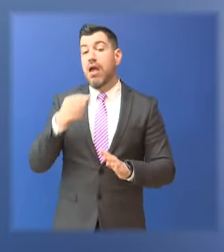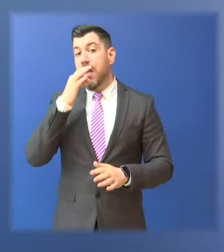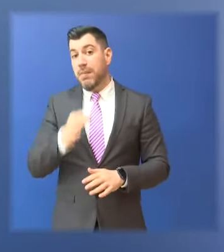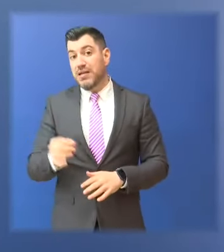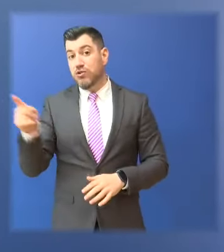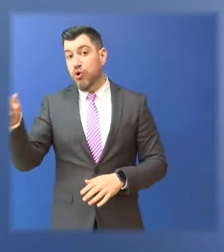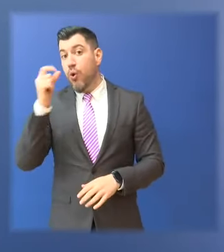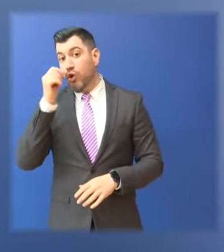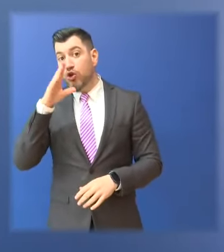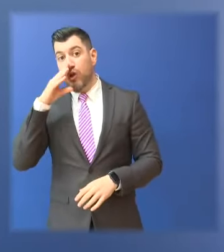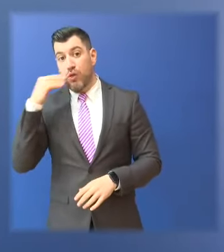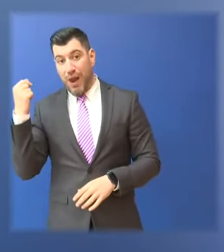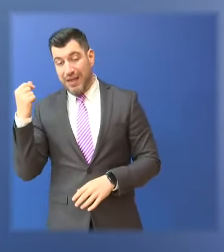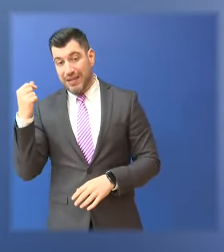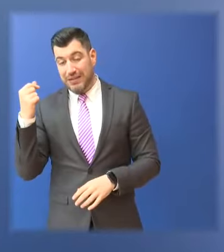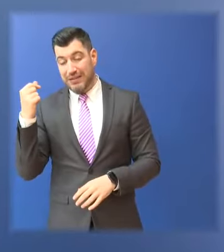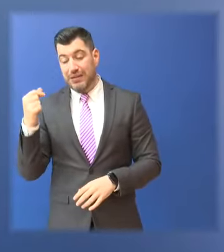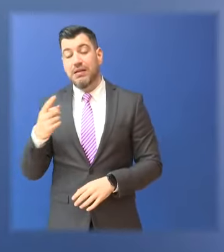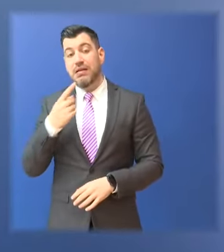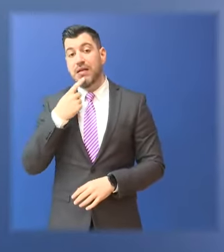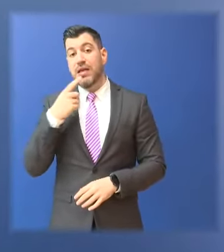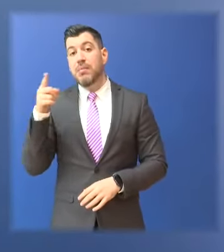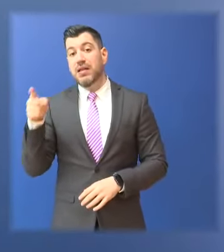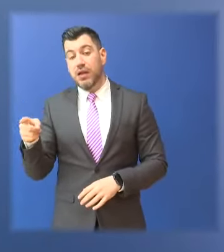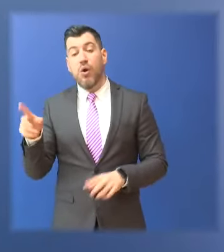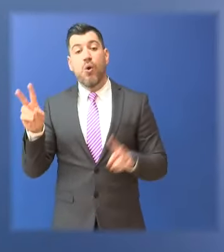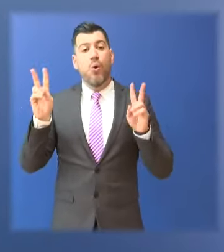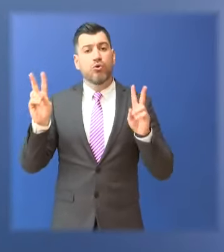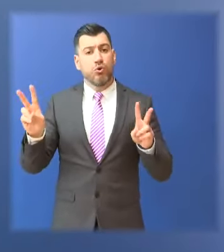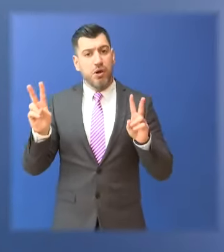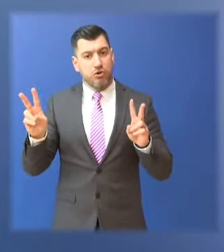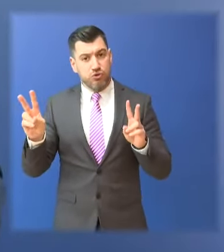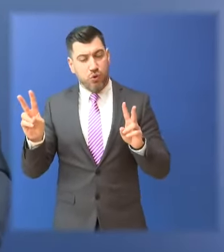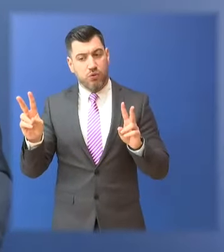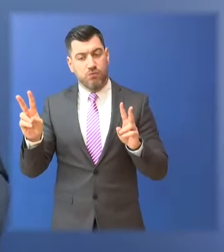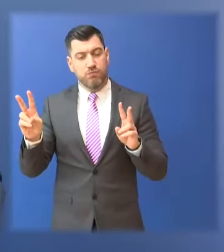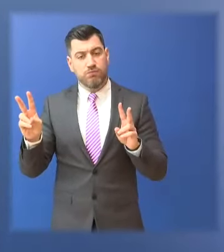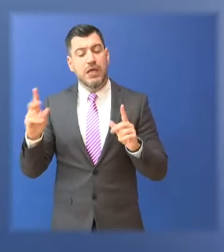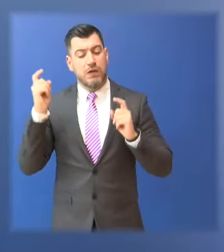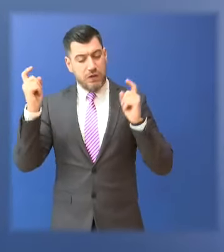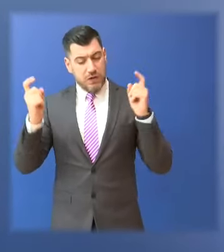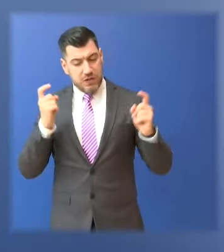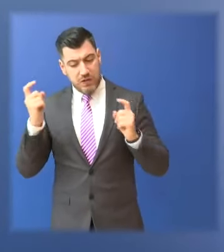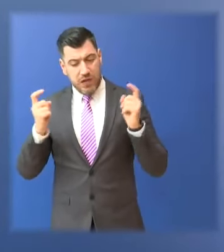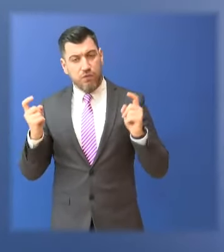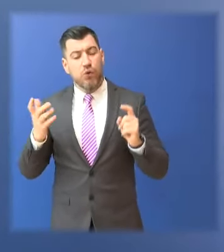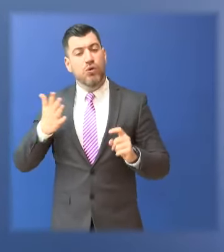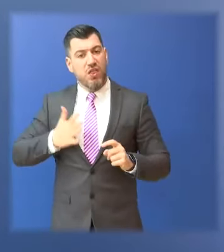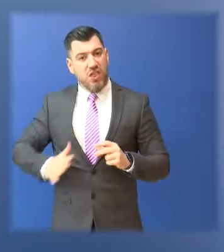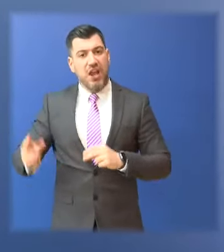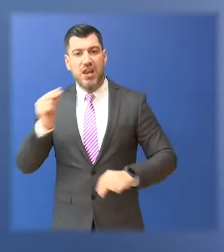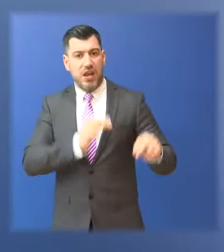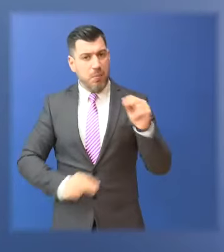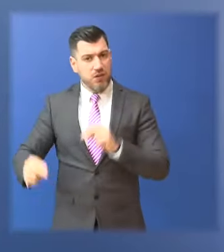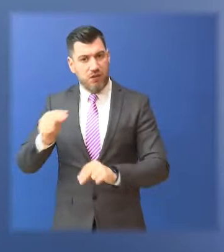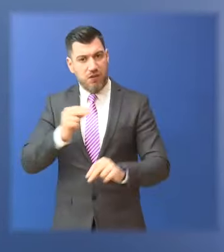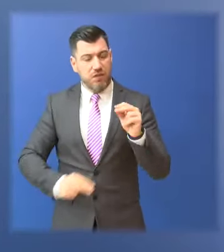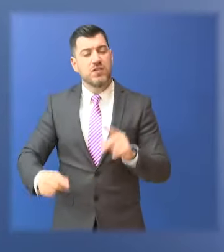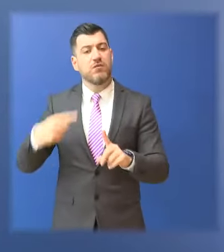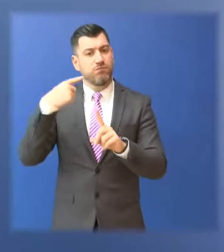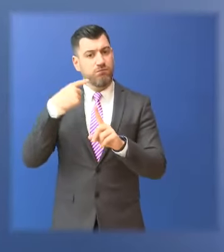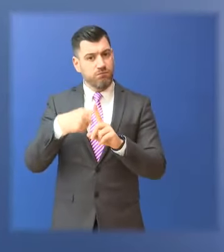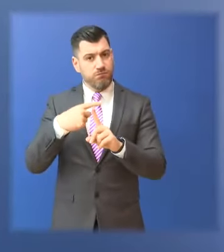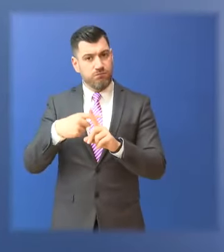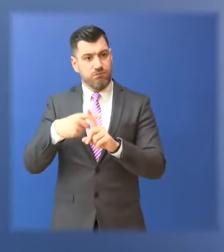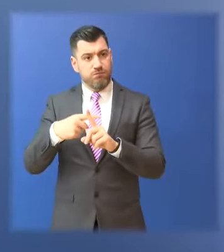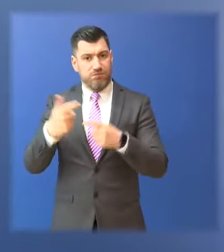κυβέρνησης, αλλά οι πληροφορίες πάντως αναφέρουν ότι το ΠΑΣΟΚ τίνει στο ότι θα ψηφίσει το γάμο, την ισότητα